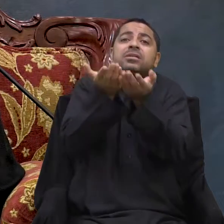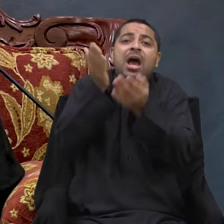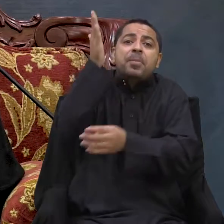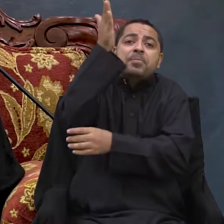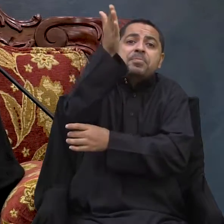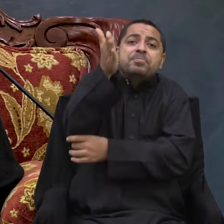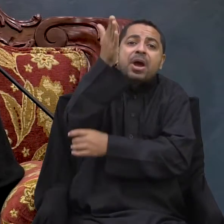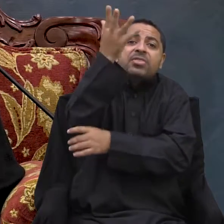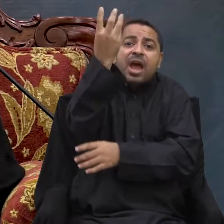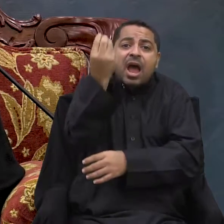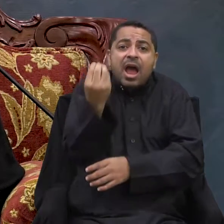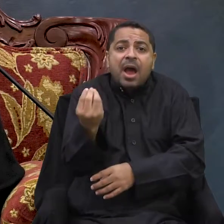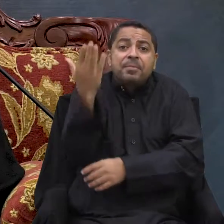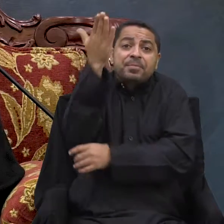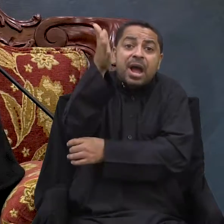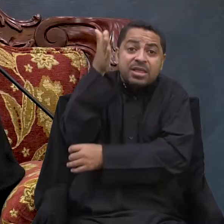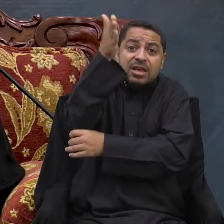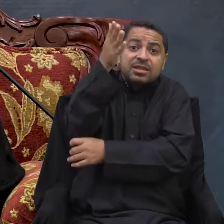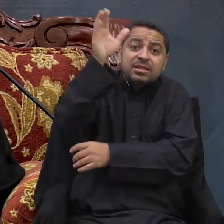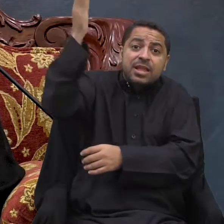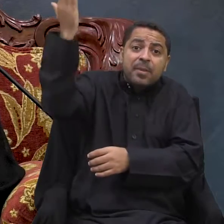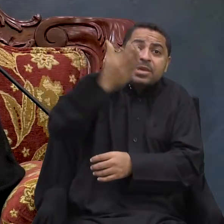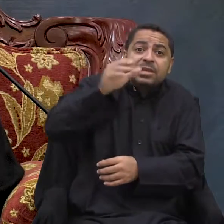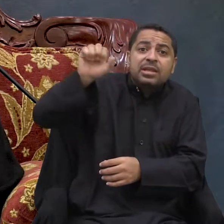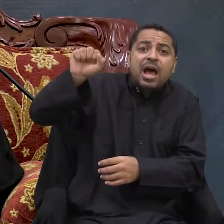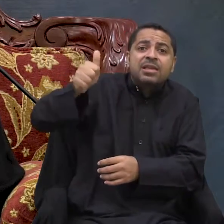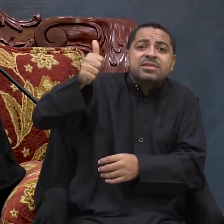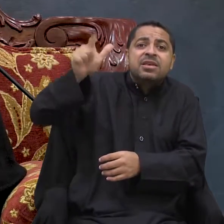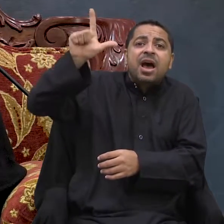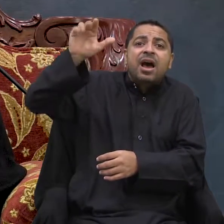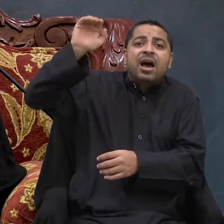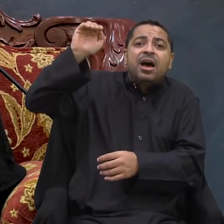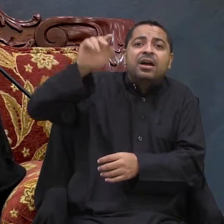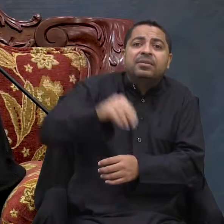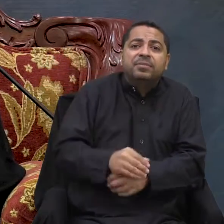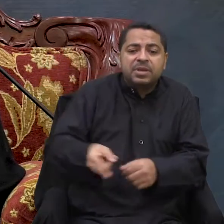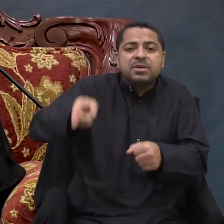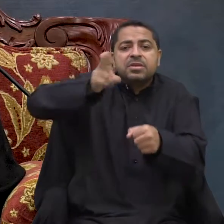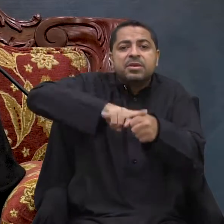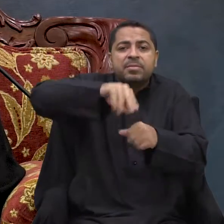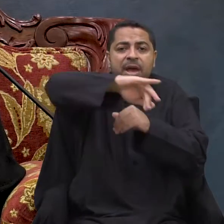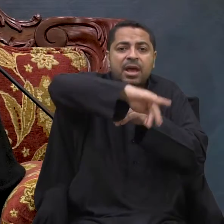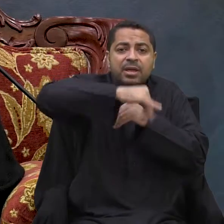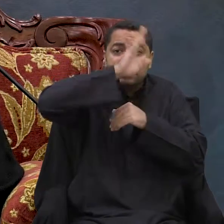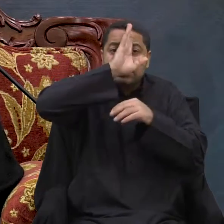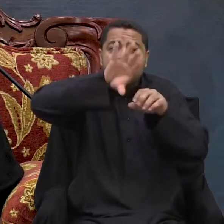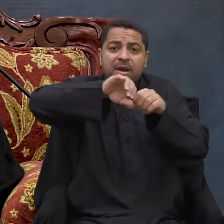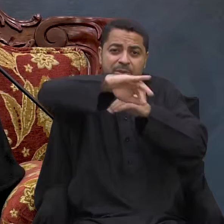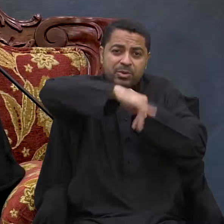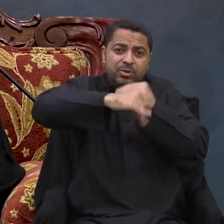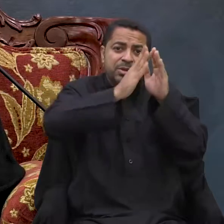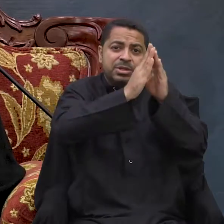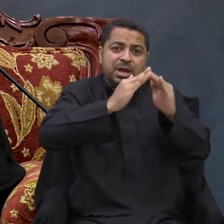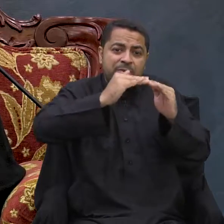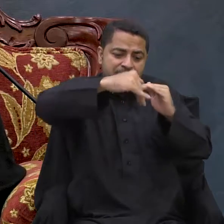أهون عليك من فصيل ناقة صالح. رجع الحسين إلى الخيمات